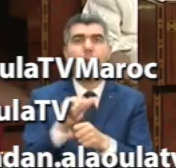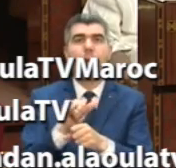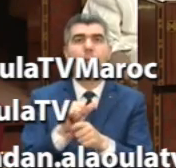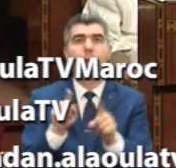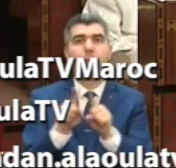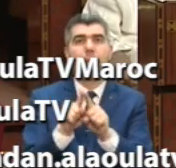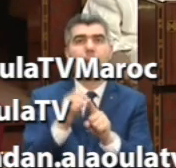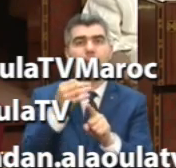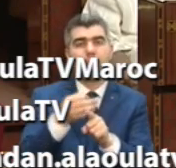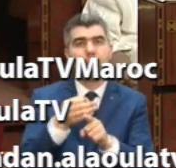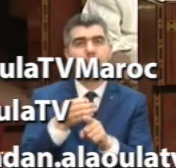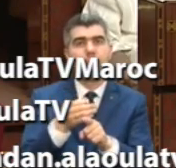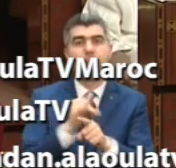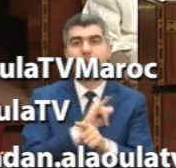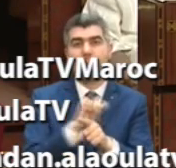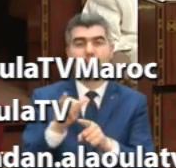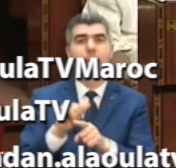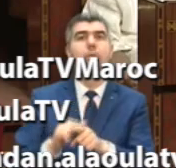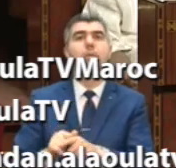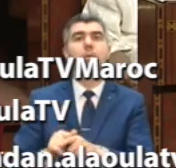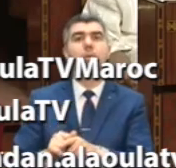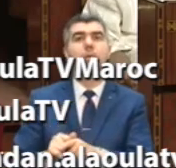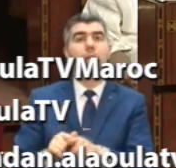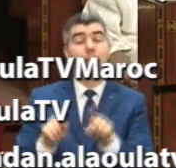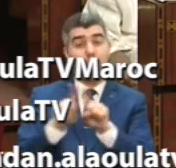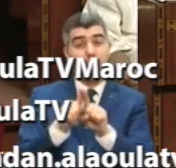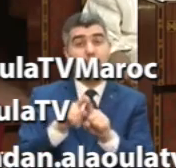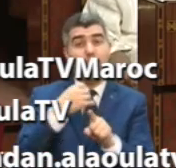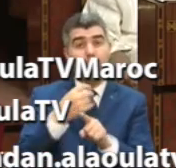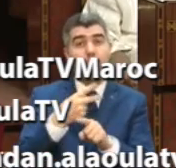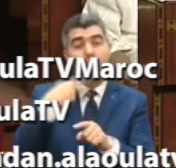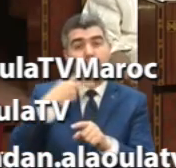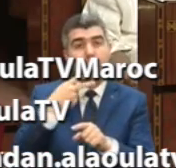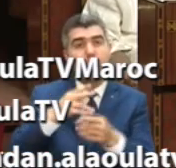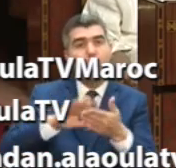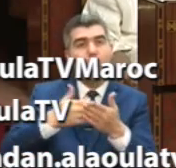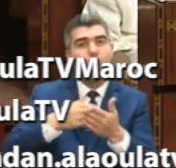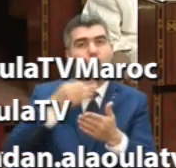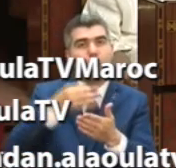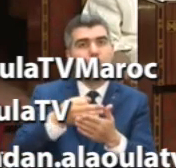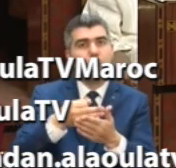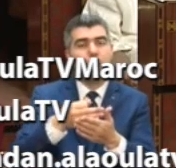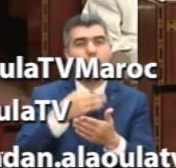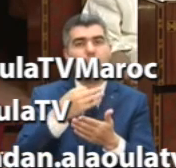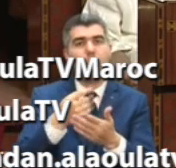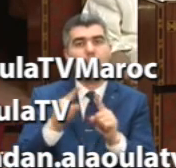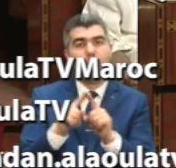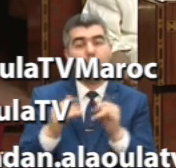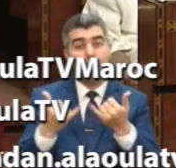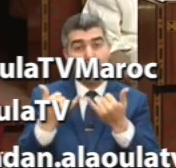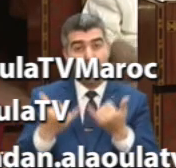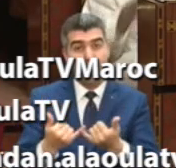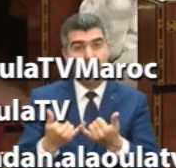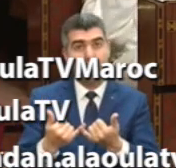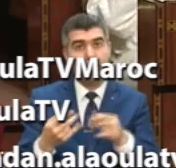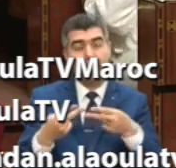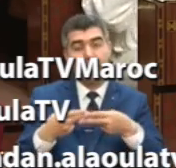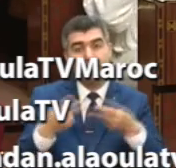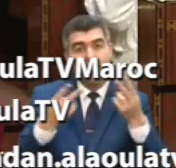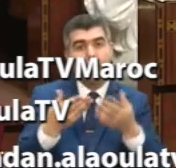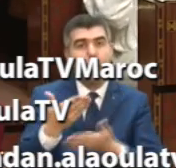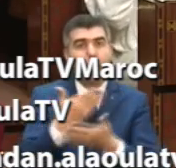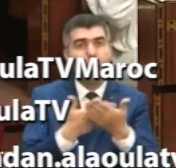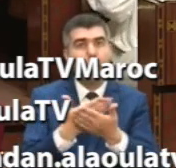لنا بشكل مباشر، وحنا كنقولوا هذا الكلام هذا وحنا كنتحملوا مسؤوليتنا كامله، لانه اللي باغي يوقع اليوم باغي يدير واقعه اليوم بين